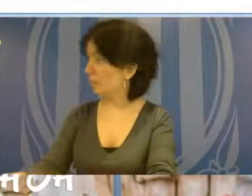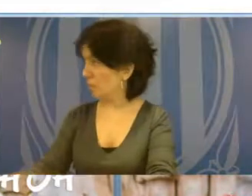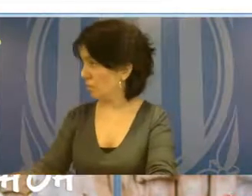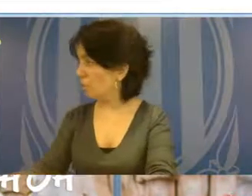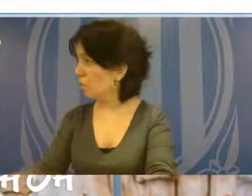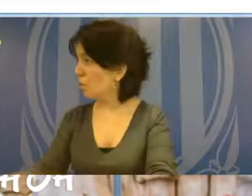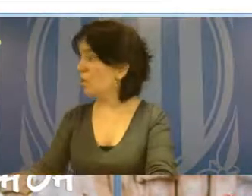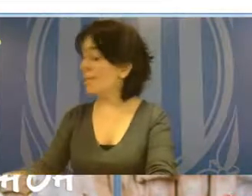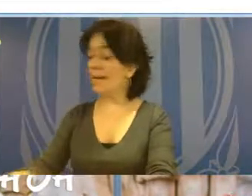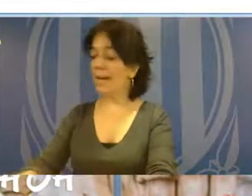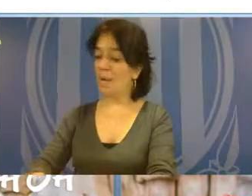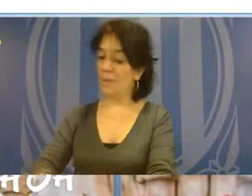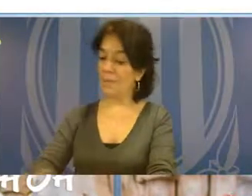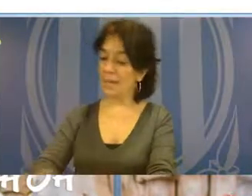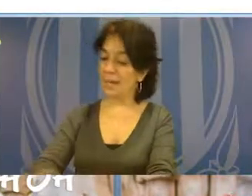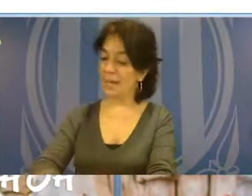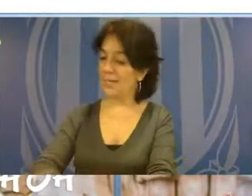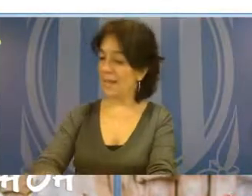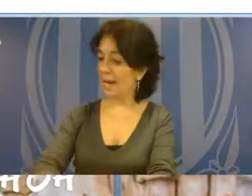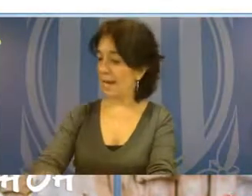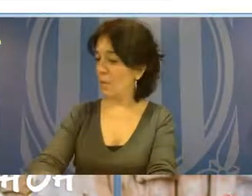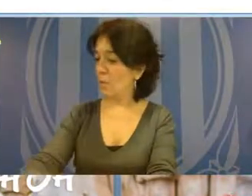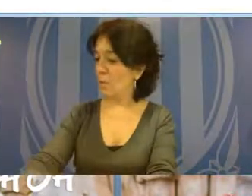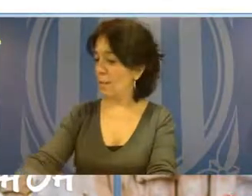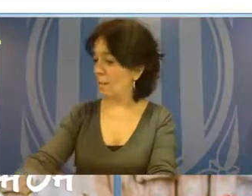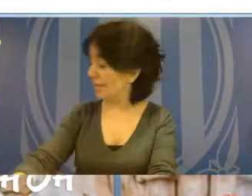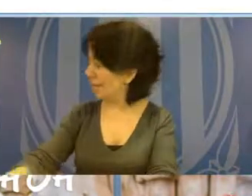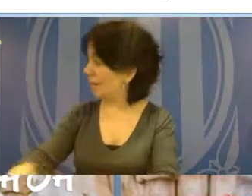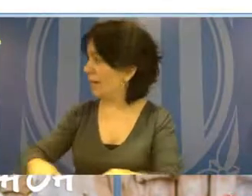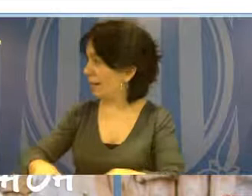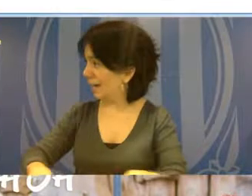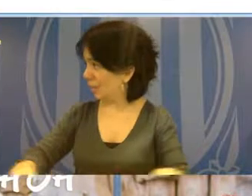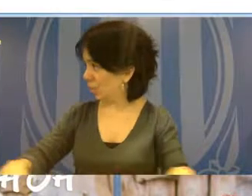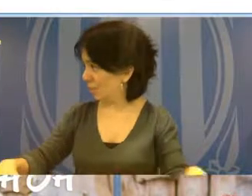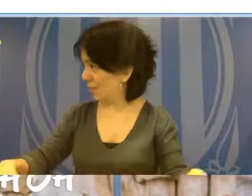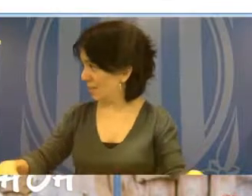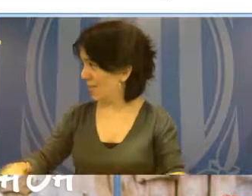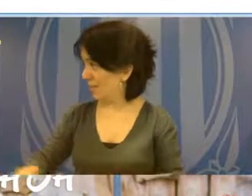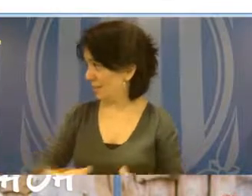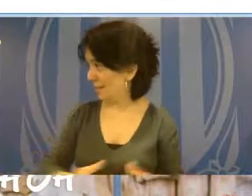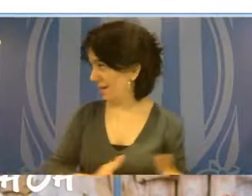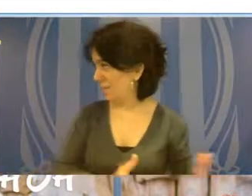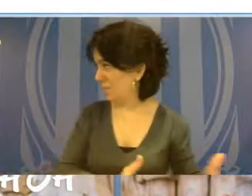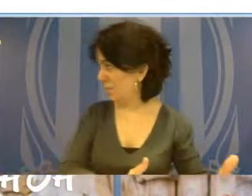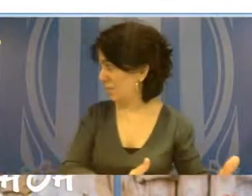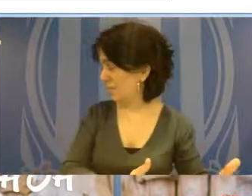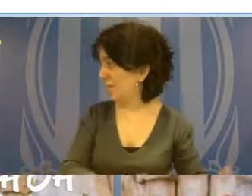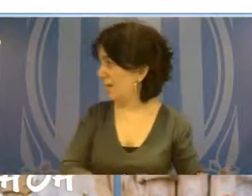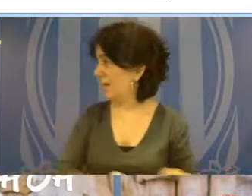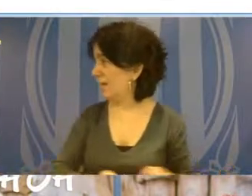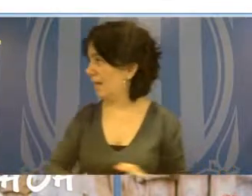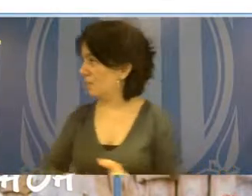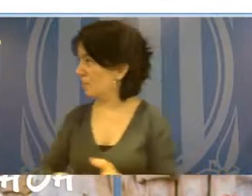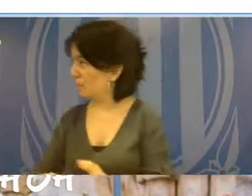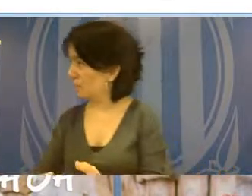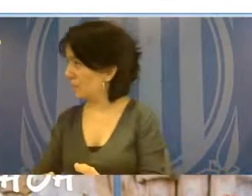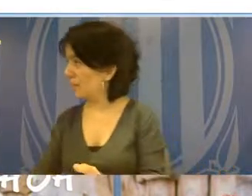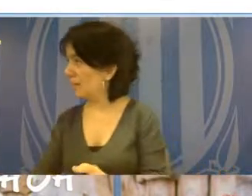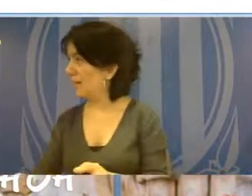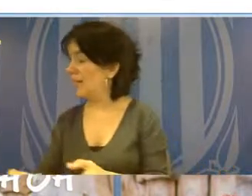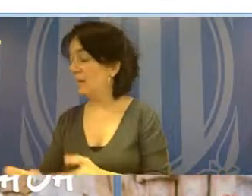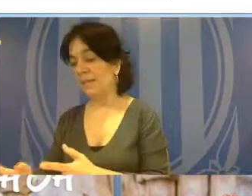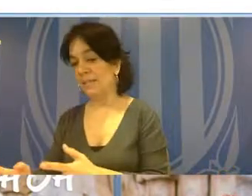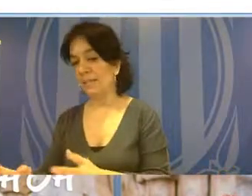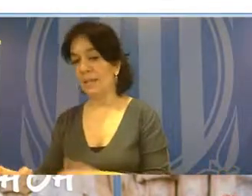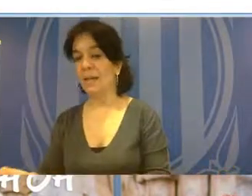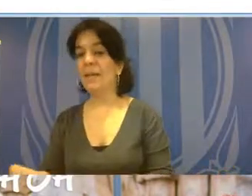de reunions. Ah. Una mica és anar-ho ampliant a tots els àmbits, el que és viatge final, el que és més